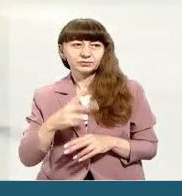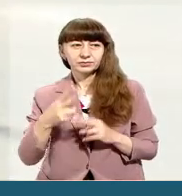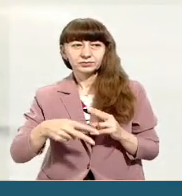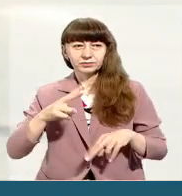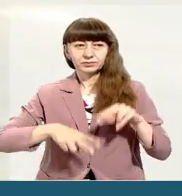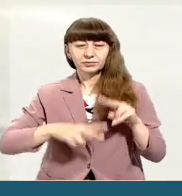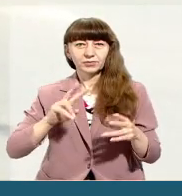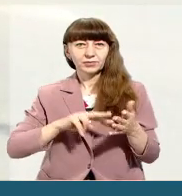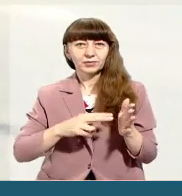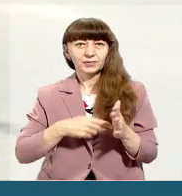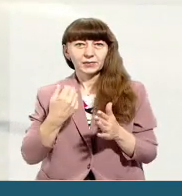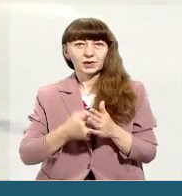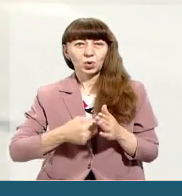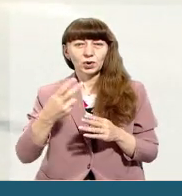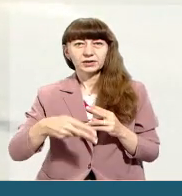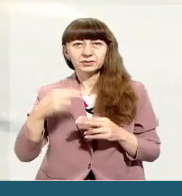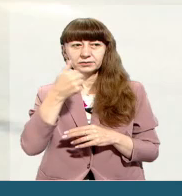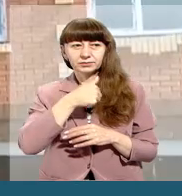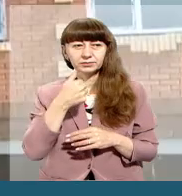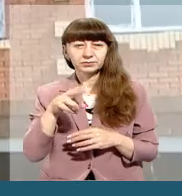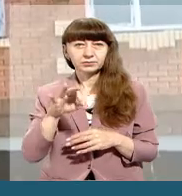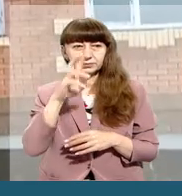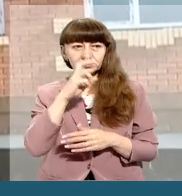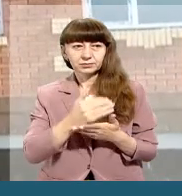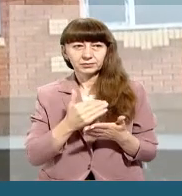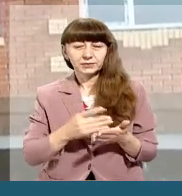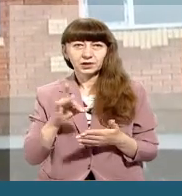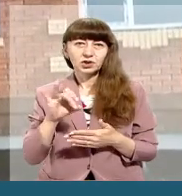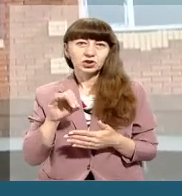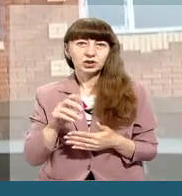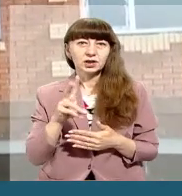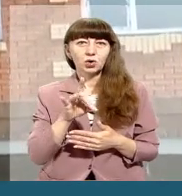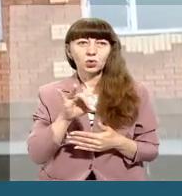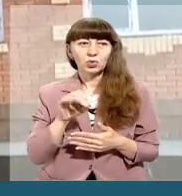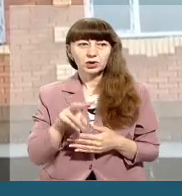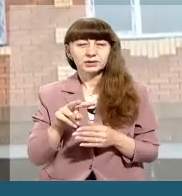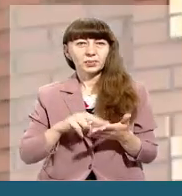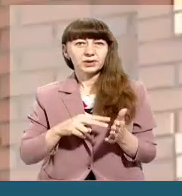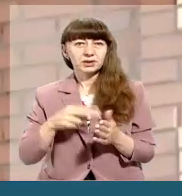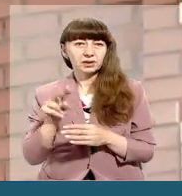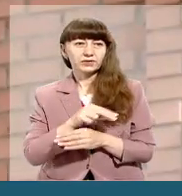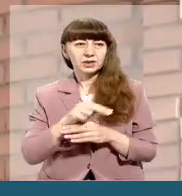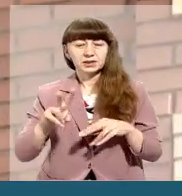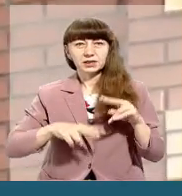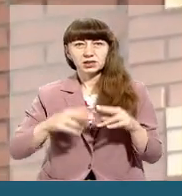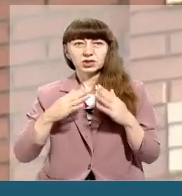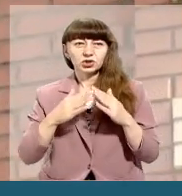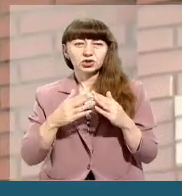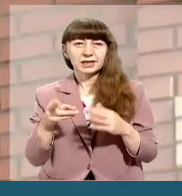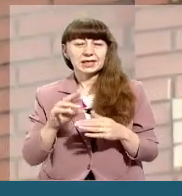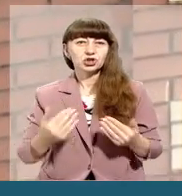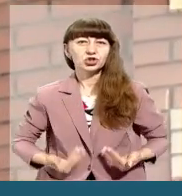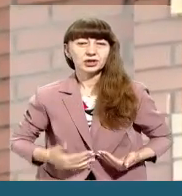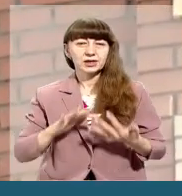Завершить строительство планируют до конца этого года. В рамках госпрограммы «Жаркон Аул» запланирована реконструкция и строительство жилья для сельчан.